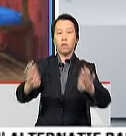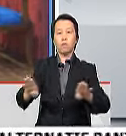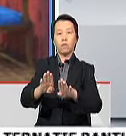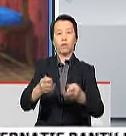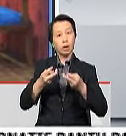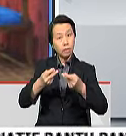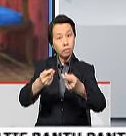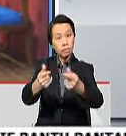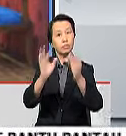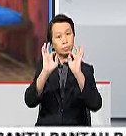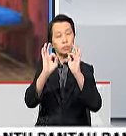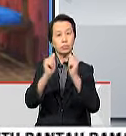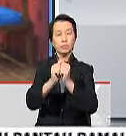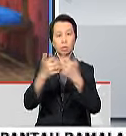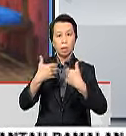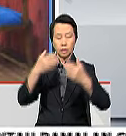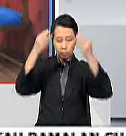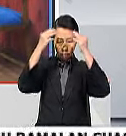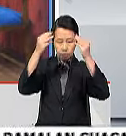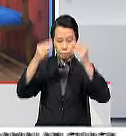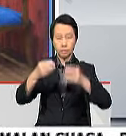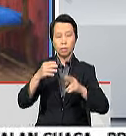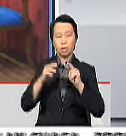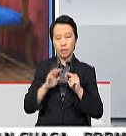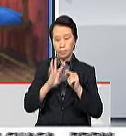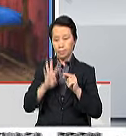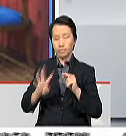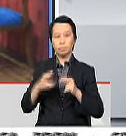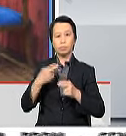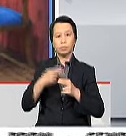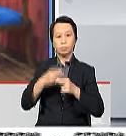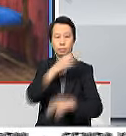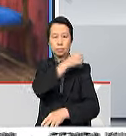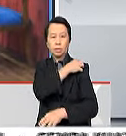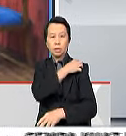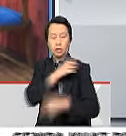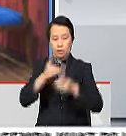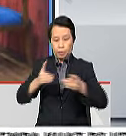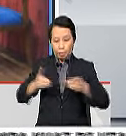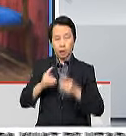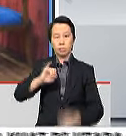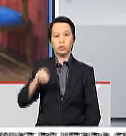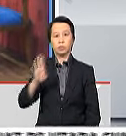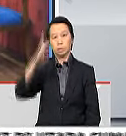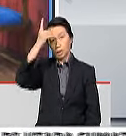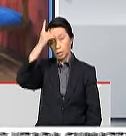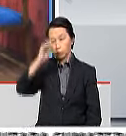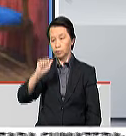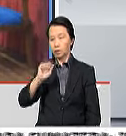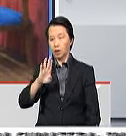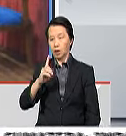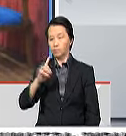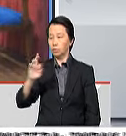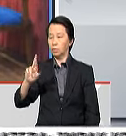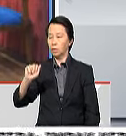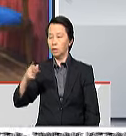lancar, yang mana ia dikendalikan oleh pengurus penamaan calon N44 ini, iaitu Pegawai Daerah Johor Bahru Dato' Abdul Rahman Saleh, yang sebentar